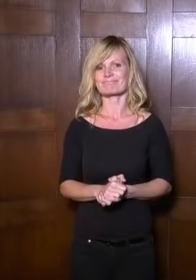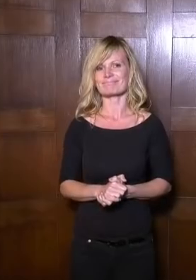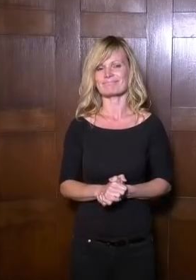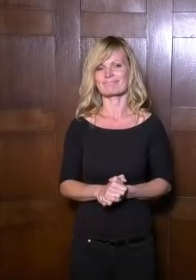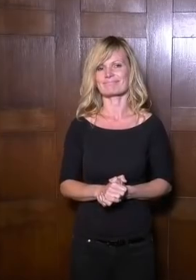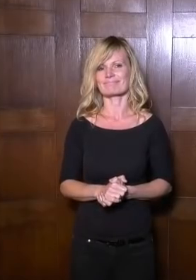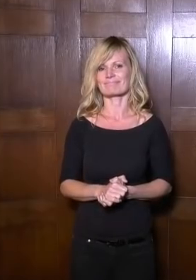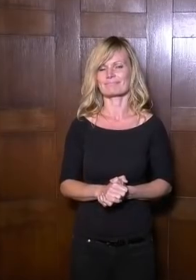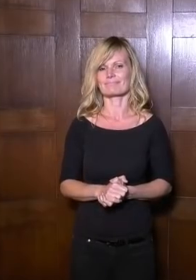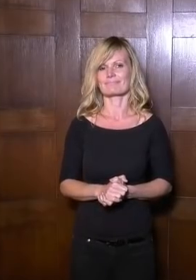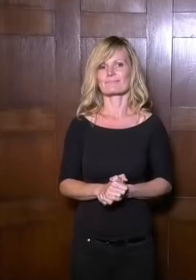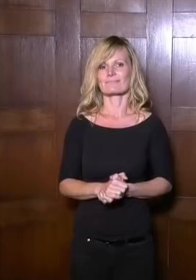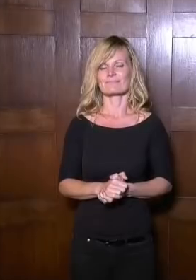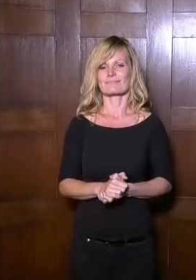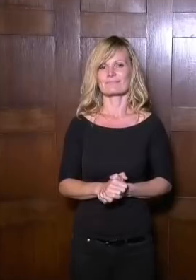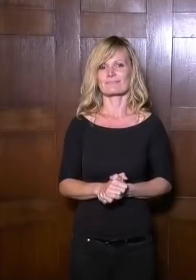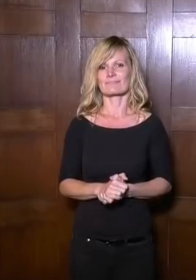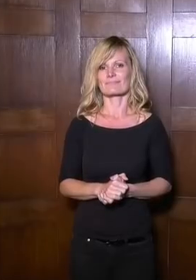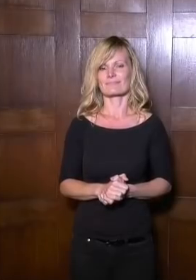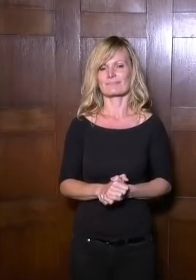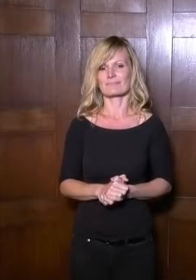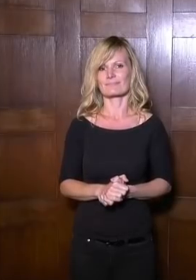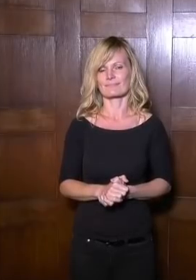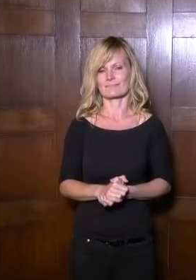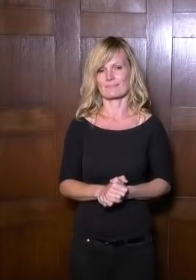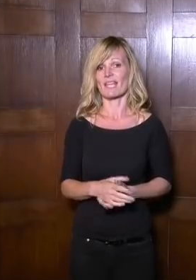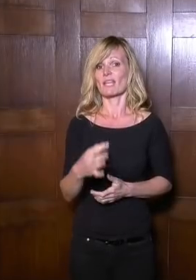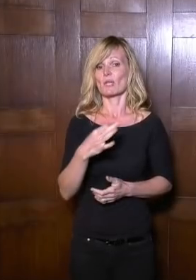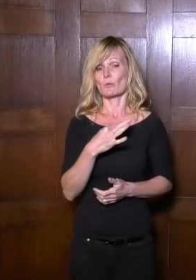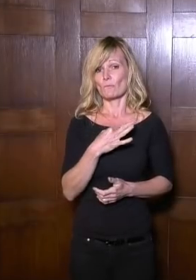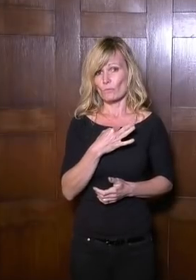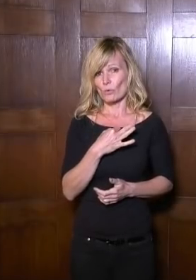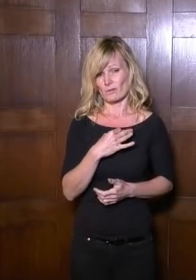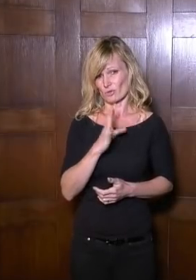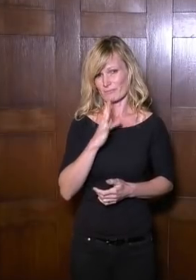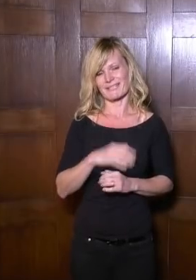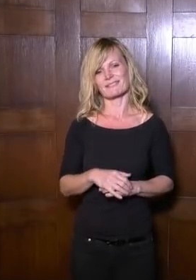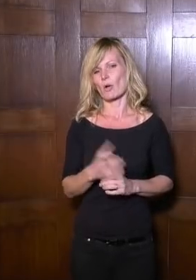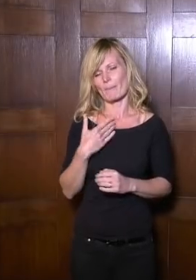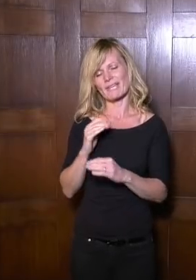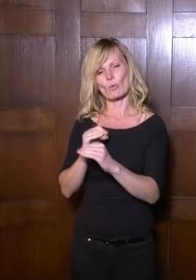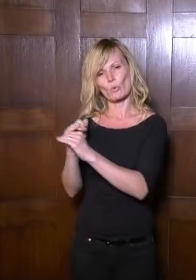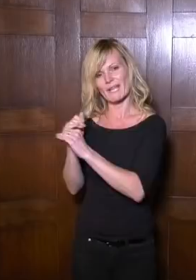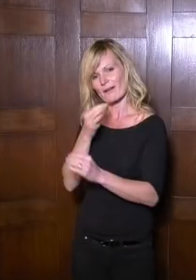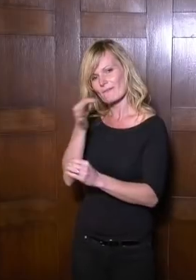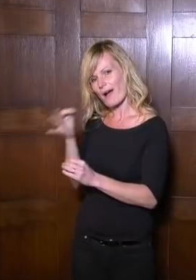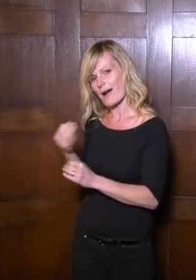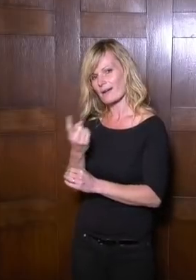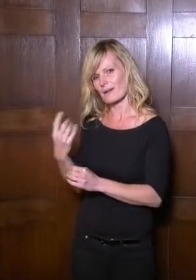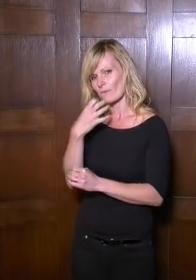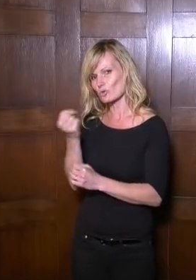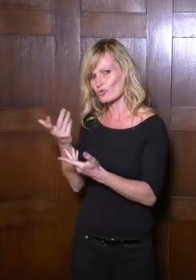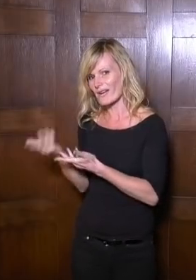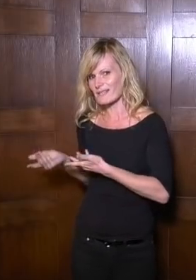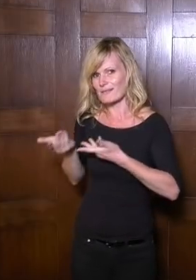Hausting. Gut, ich spreche natürlich heute nicht nur für mich, sondern habe auch meine Kollegen ein bisschen gefragt, was die so für Wünsche haben. Da ist